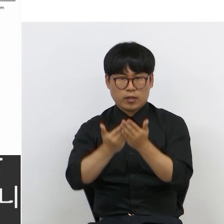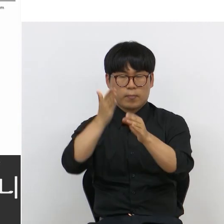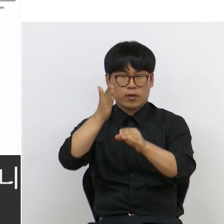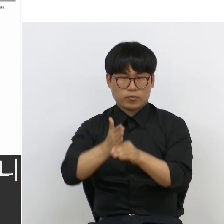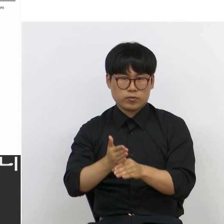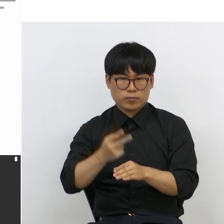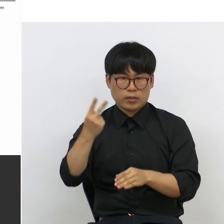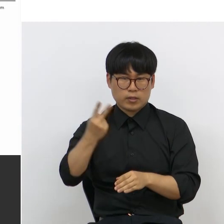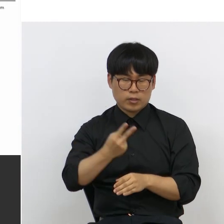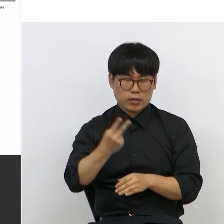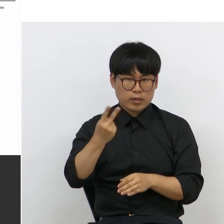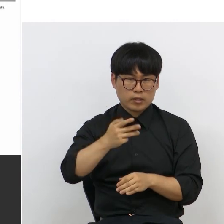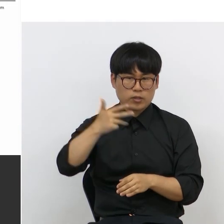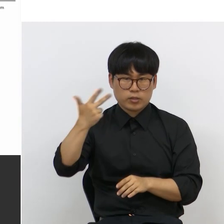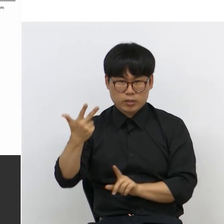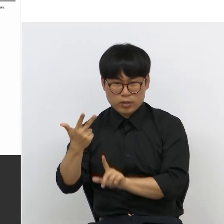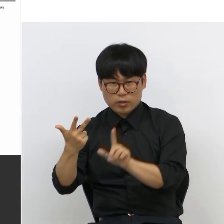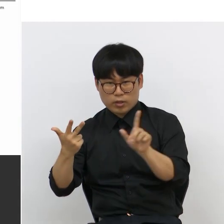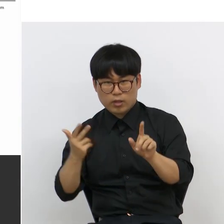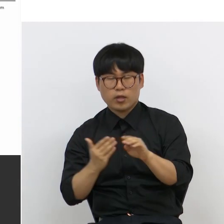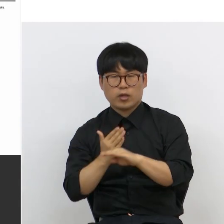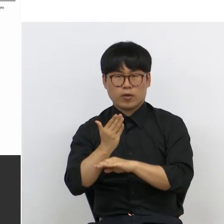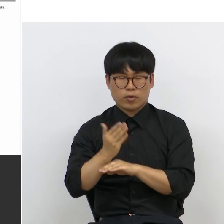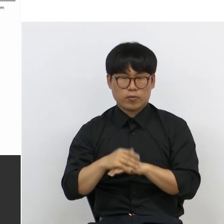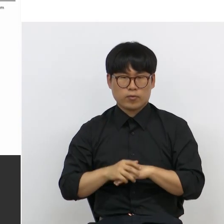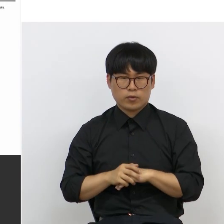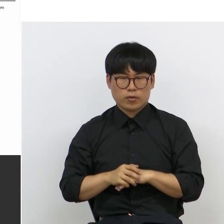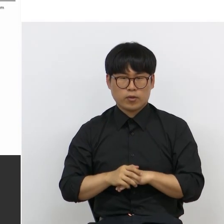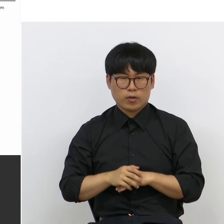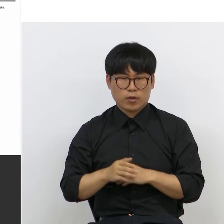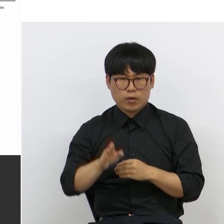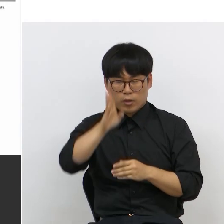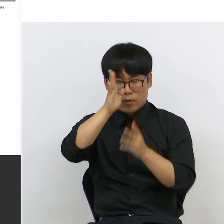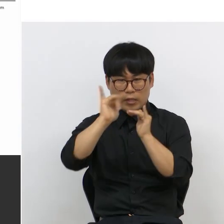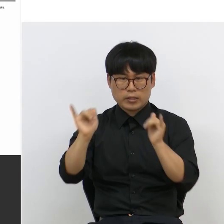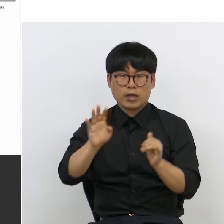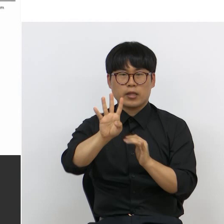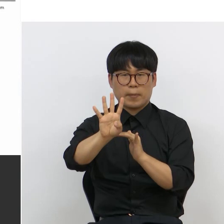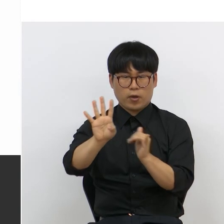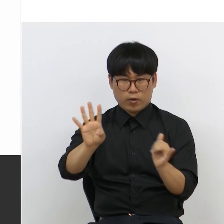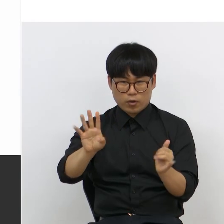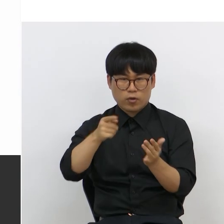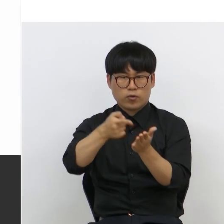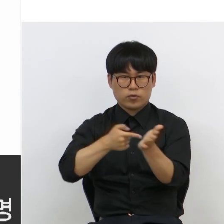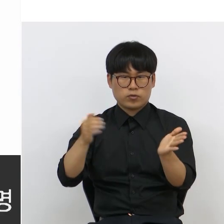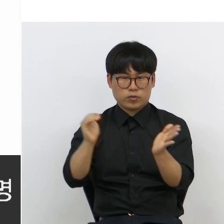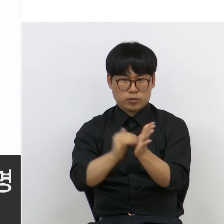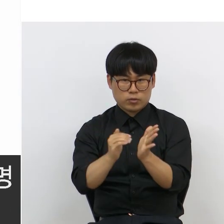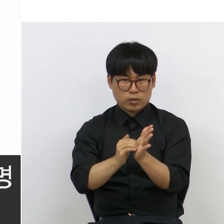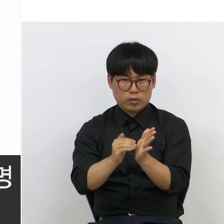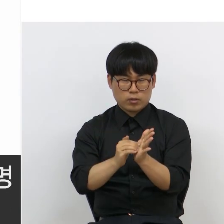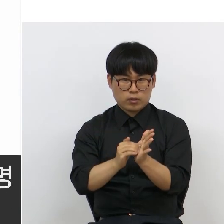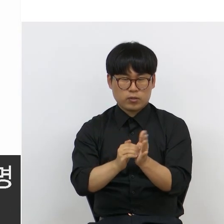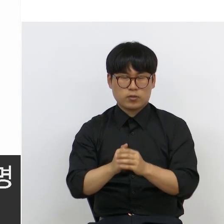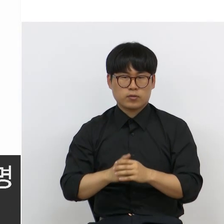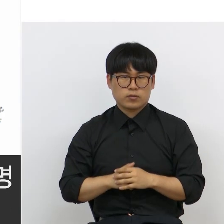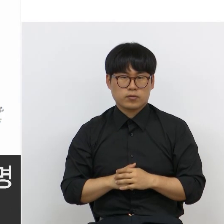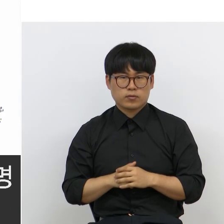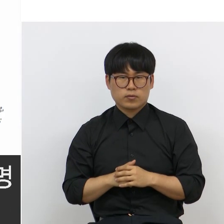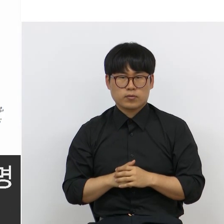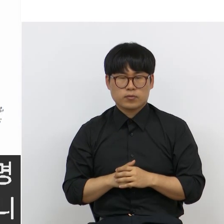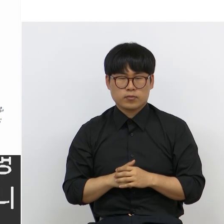나온 논문이 있고 2014년에 저희가 환자 4명한테 수술했다가 회사가 지금은 이제 다른 회사로 바뀌었습니다. 그동안 저희가